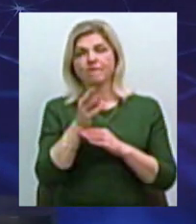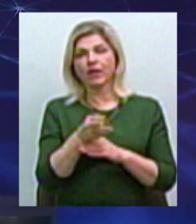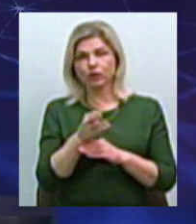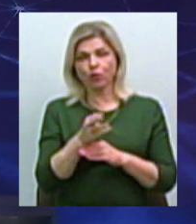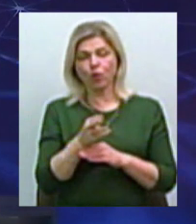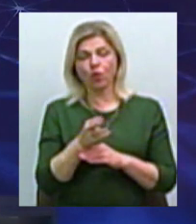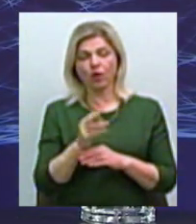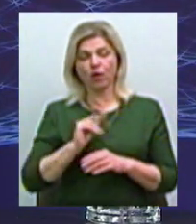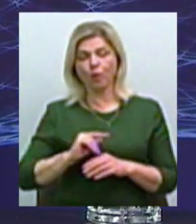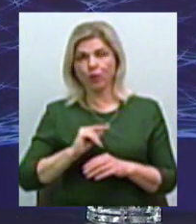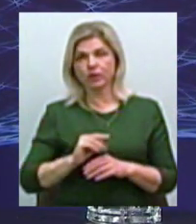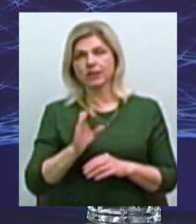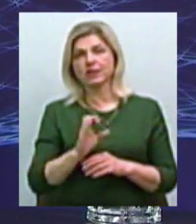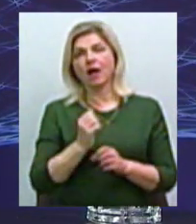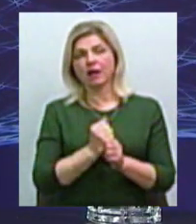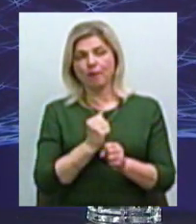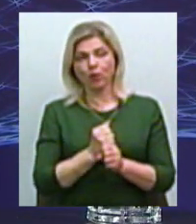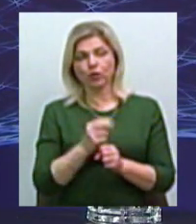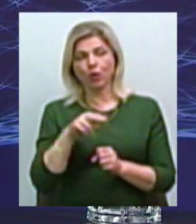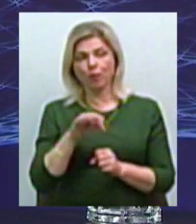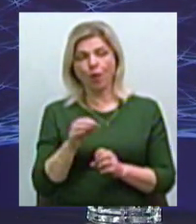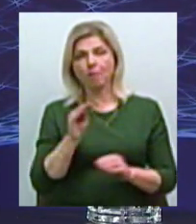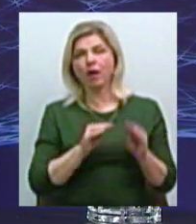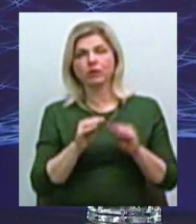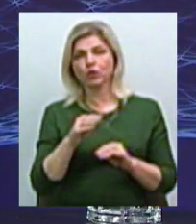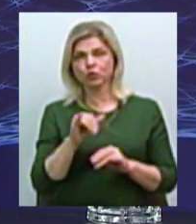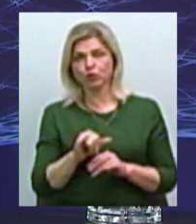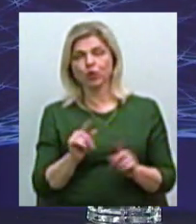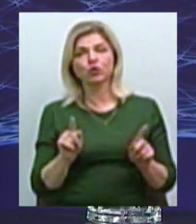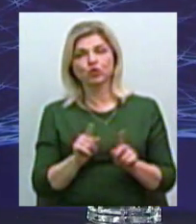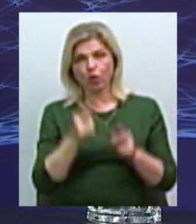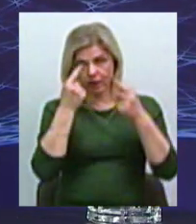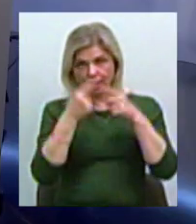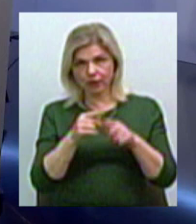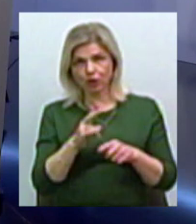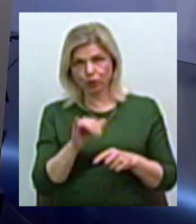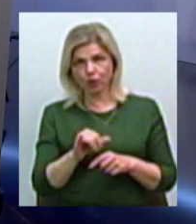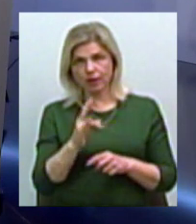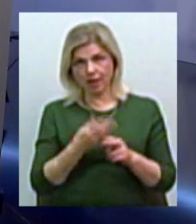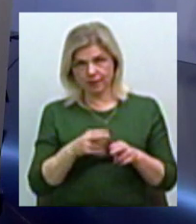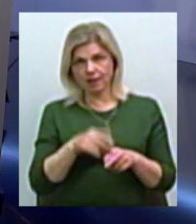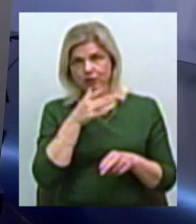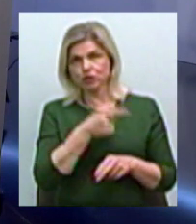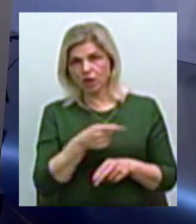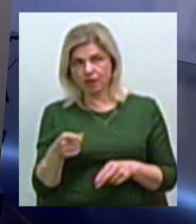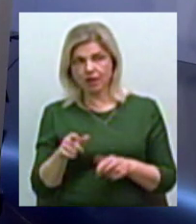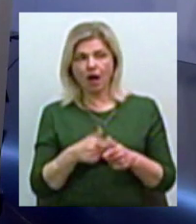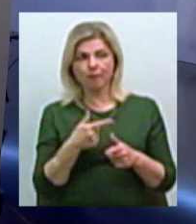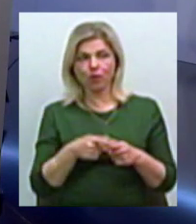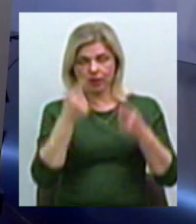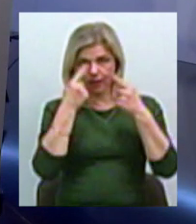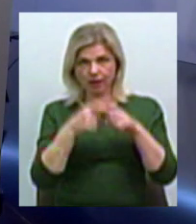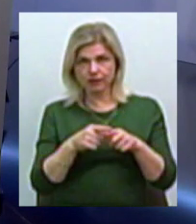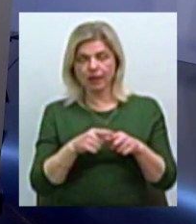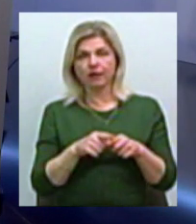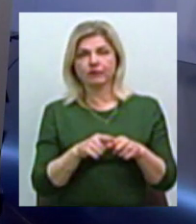відеооператорської роботи, з роботи по монтажу. Що з технікою на даний час? Або ця вся техніка була знесена на